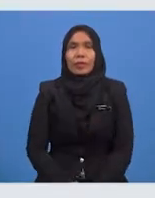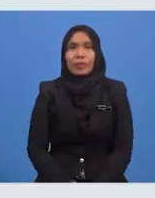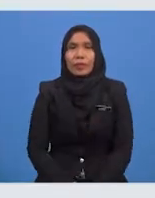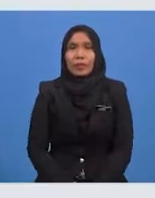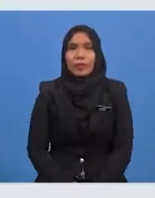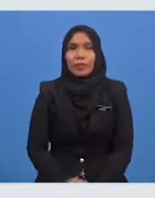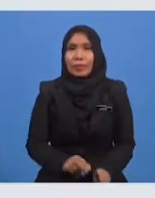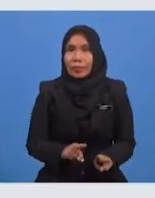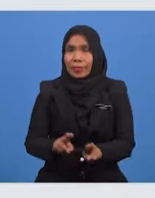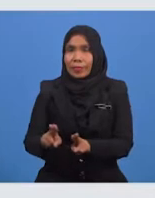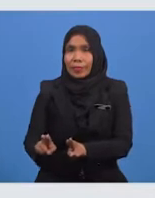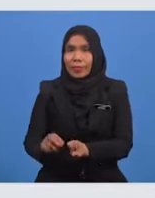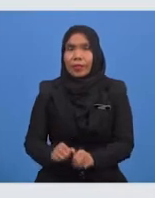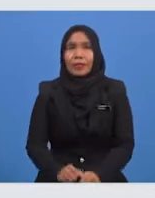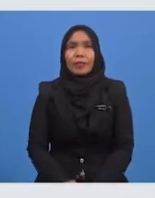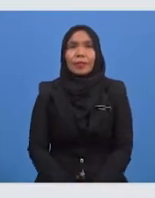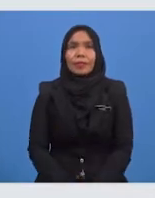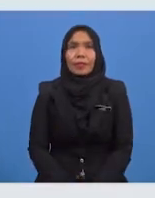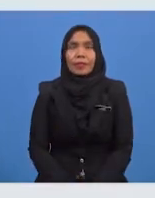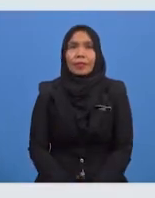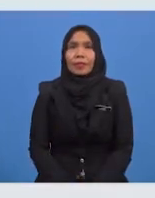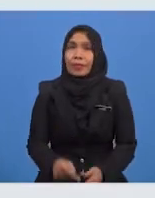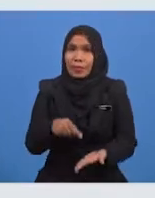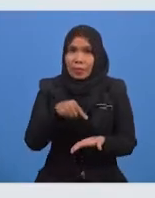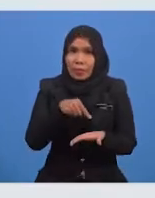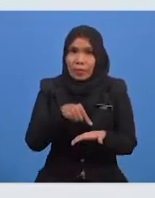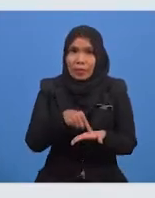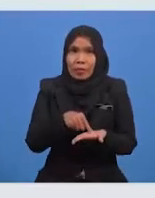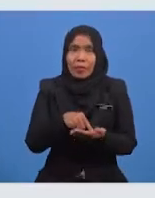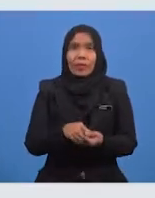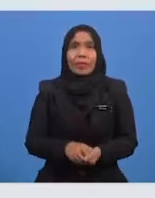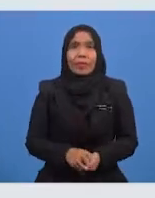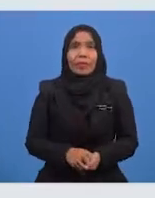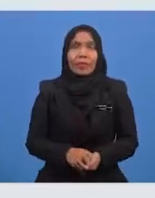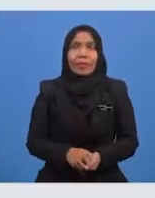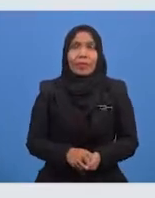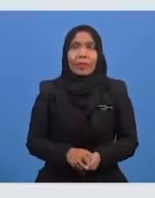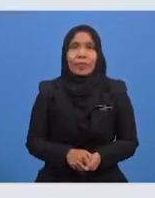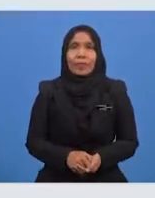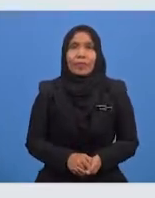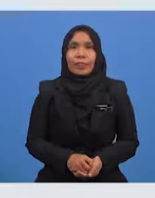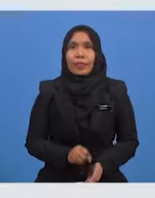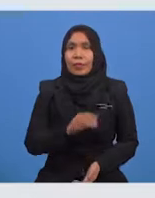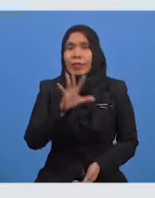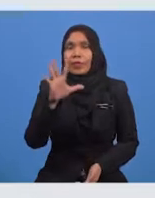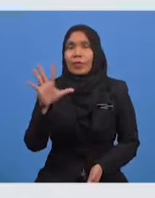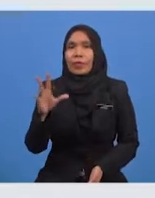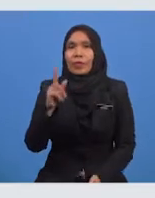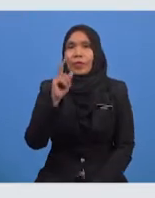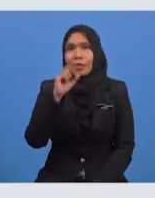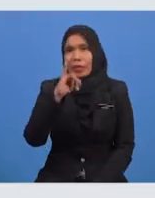Perubahan teknologi mewujudkan peluang dan pasaran baru kepada usahawan. Perkembangan teknologi